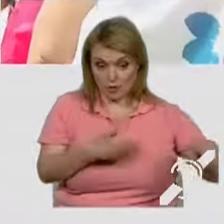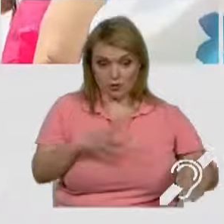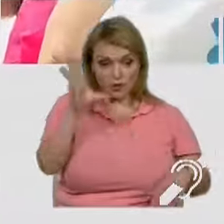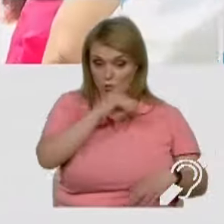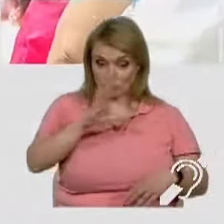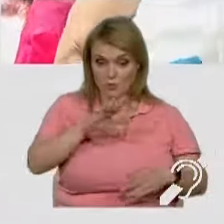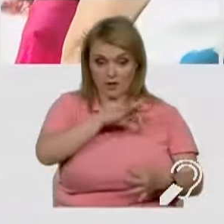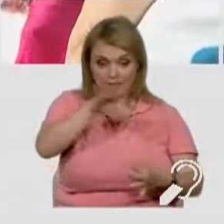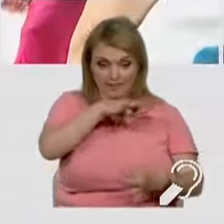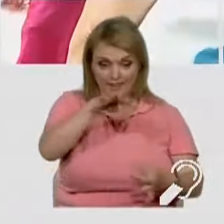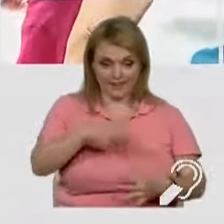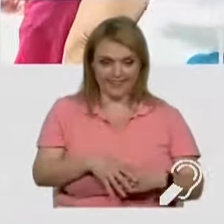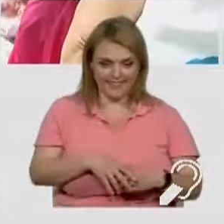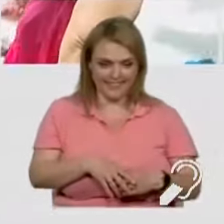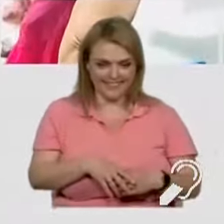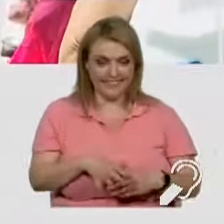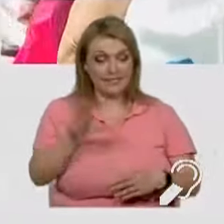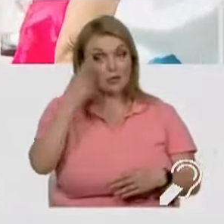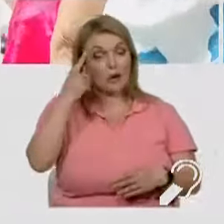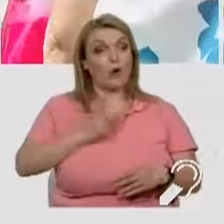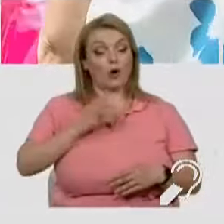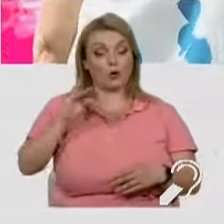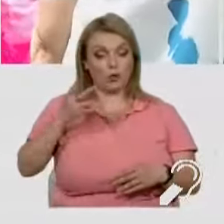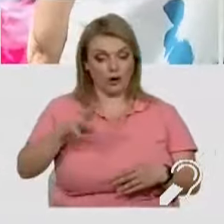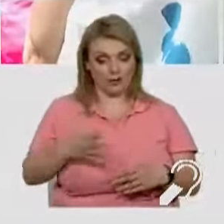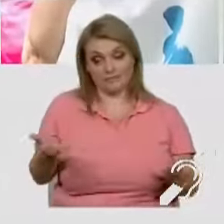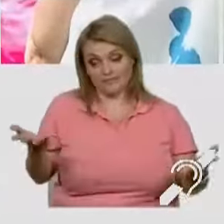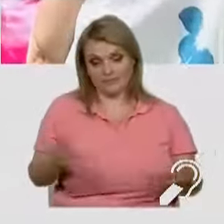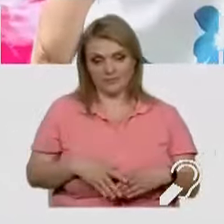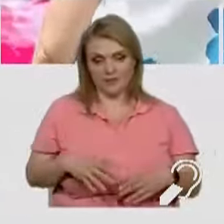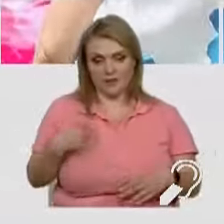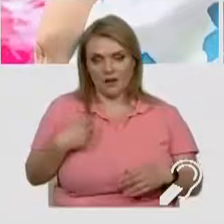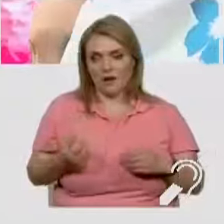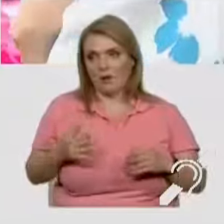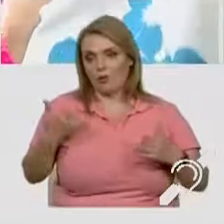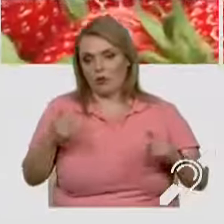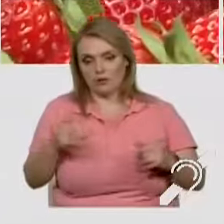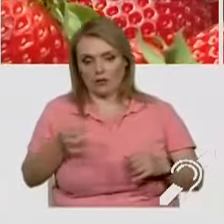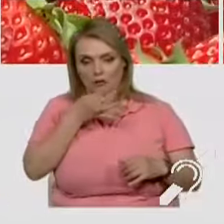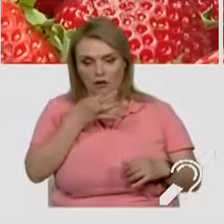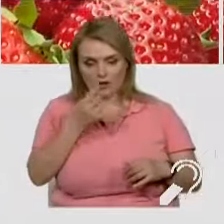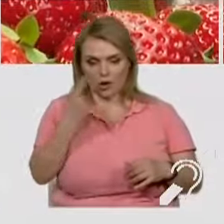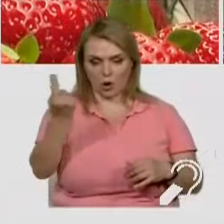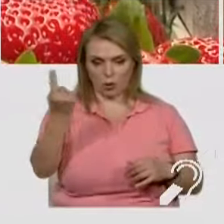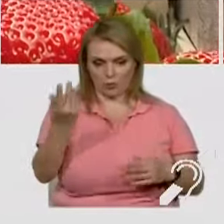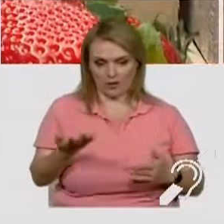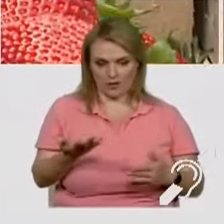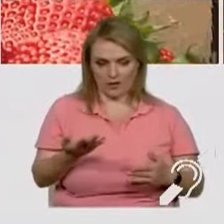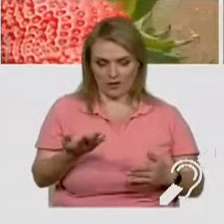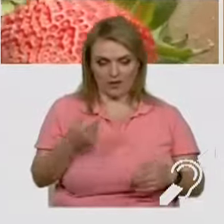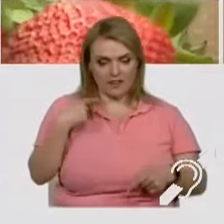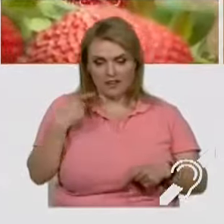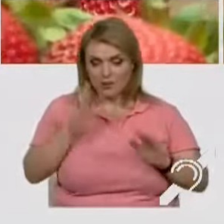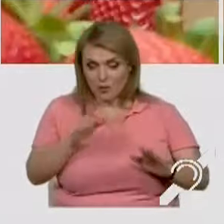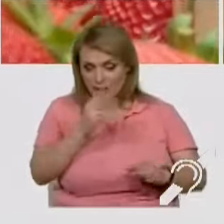În anul acesta totul a apărut mai devreme. Eu m-am mirat că căpșunile așa de vreme au apărut și de-am deja se termină. De obicei ele luna